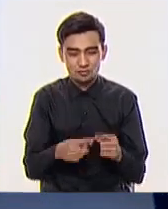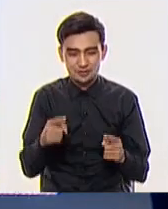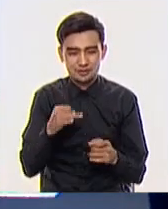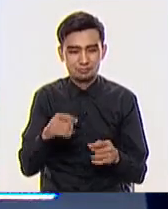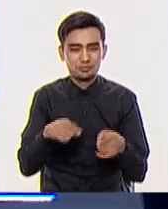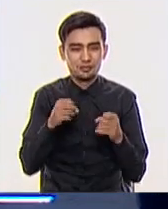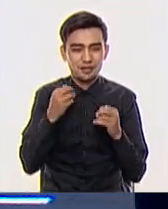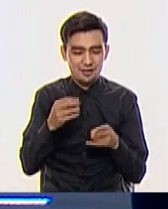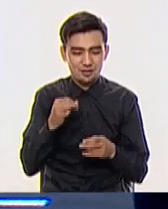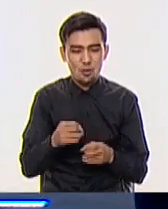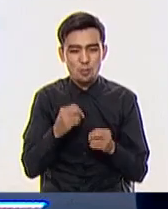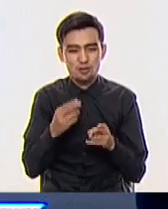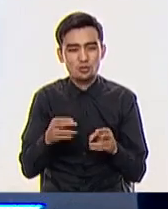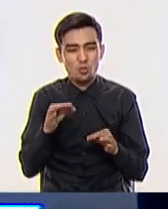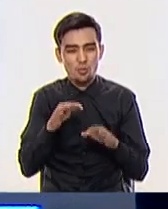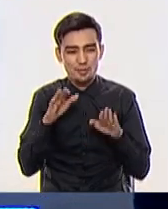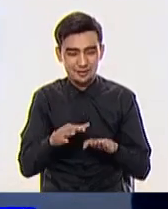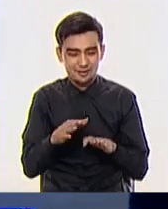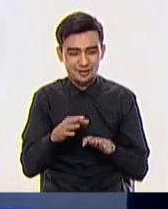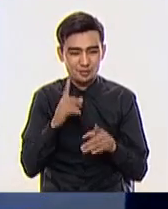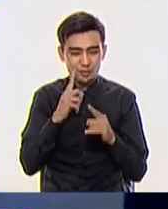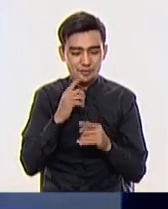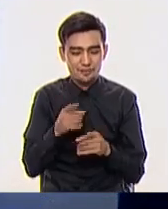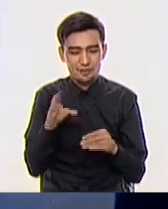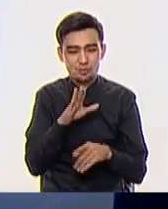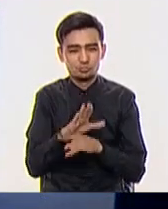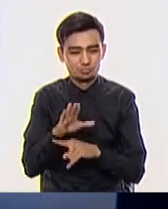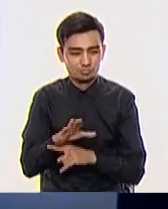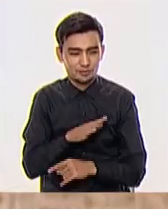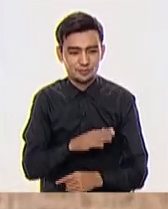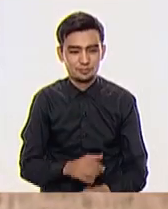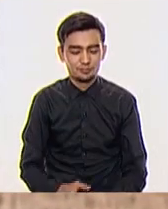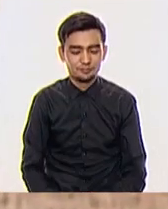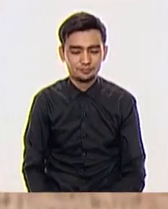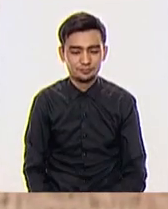жобасын қарап, қауіпсіздік кеңесі отырысында тиісті мамандарға бірқатар тапсырма берді.